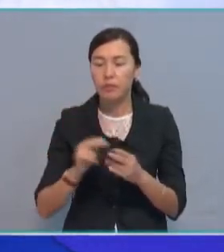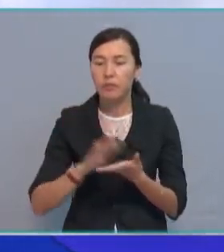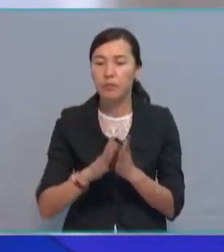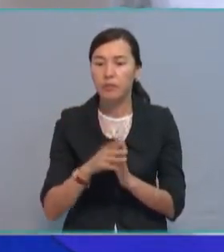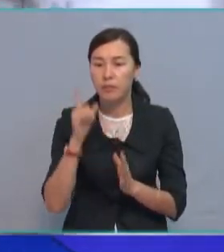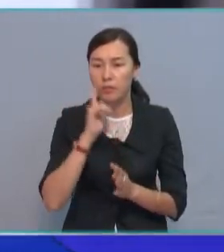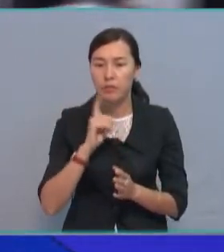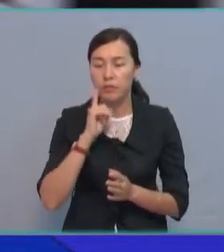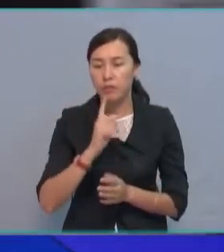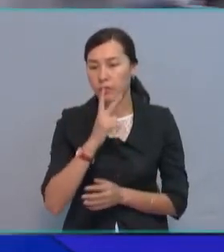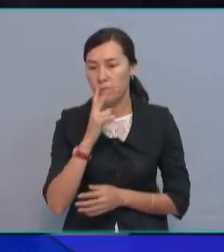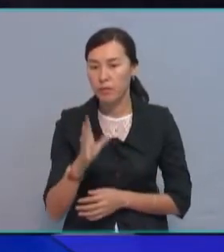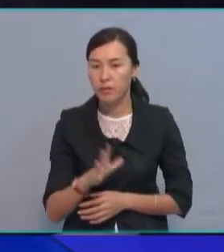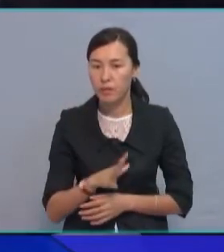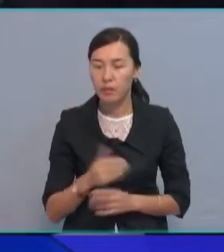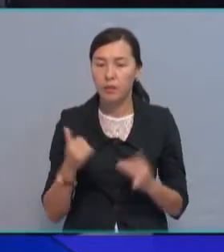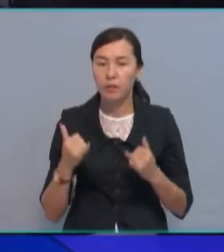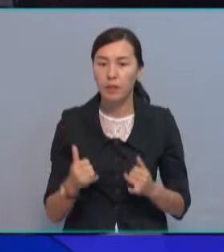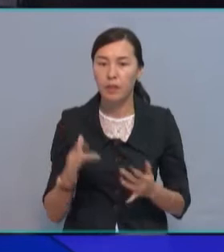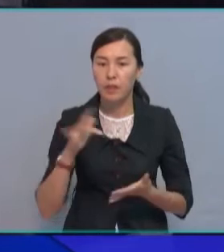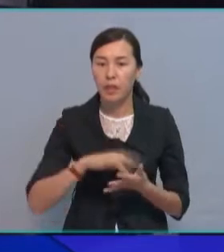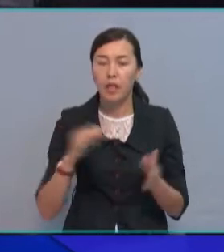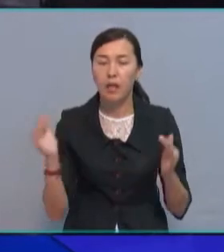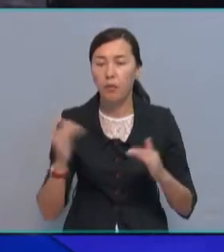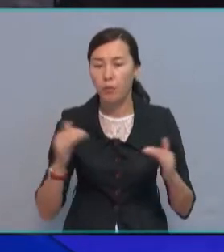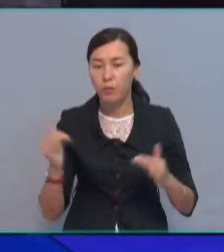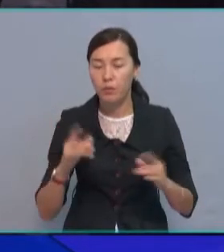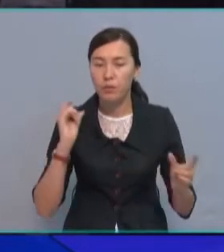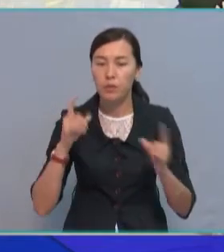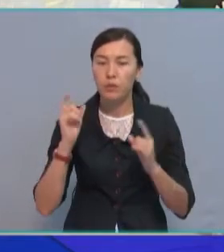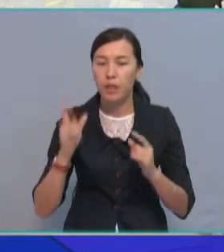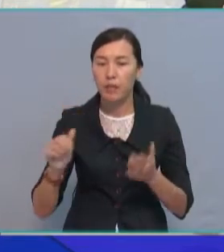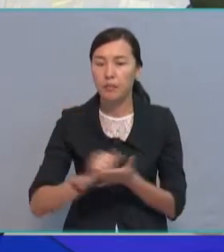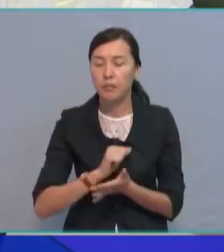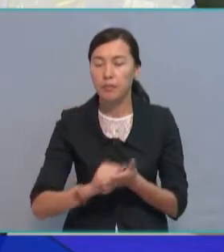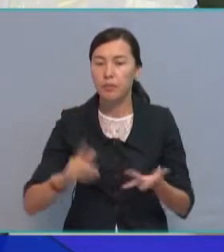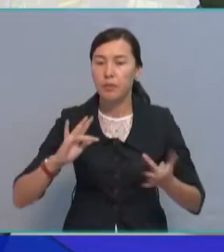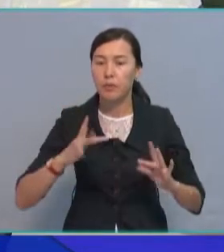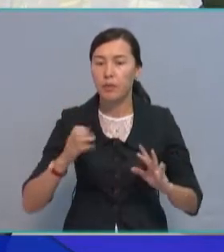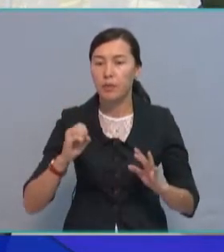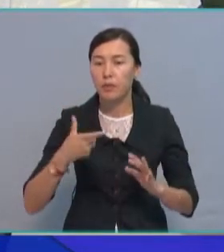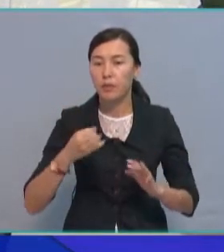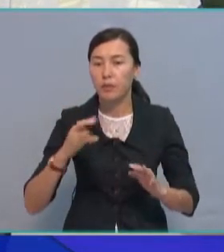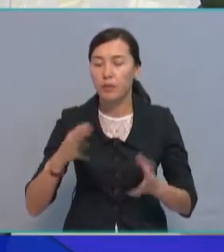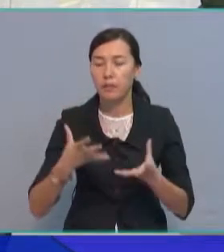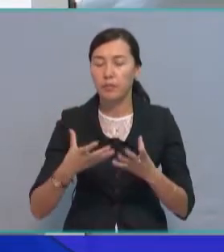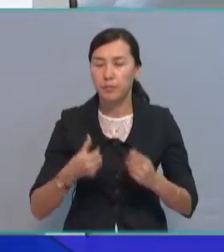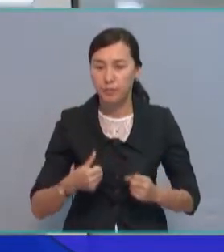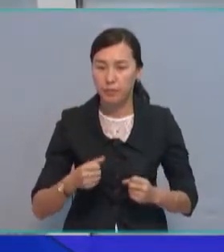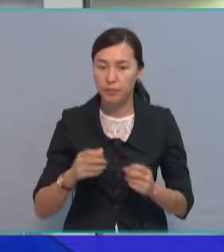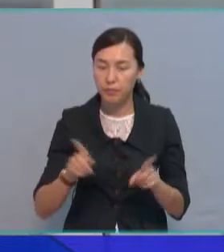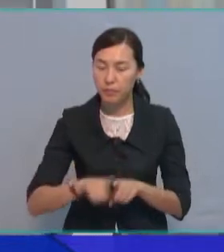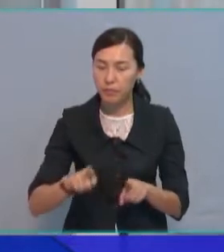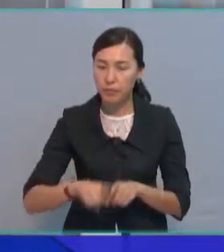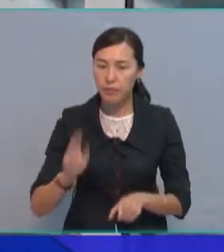тәсілінің тиімді екеніне көз жеткіздік. Бүгінде қаладағы колледждерде студенттердің құжаттарын онлайн e-gov портал арқылы қабылдап,